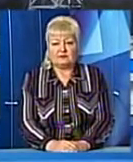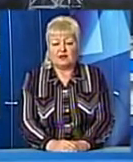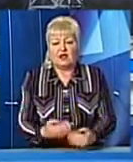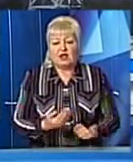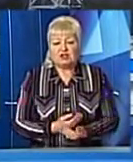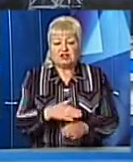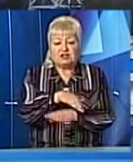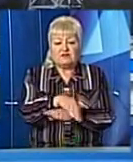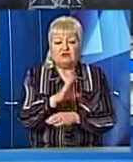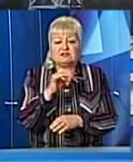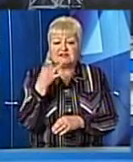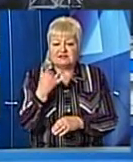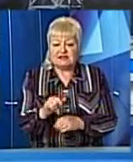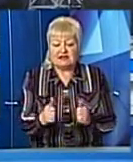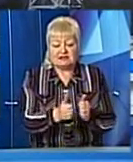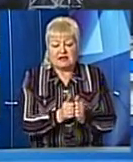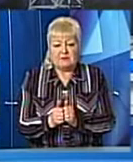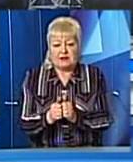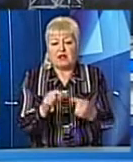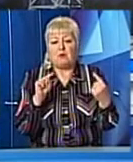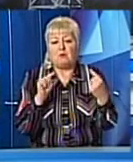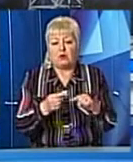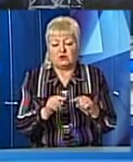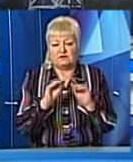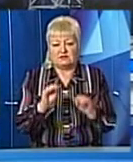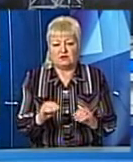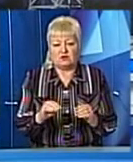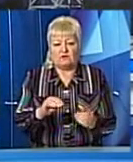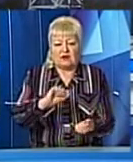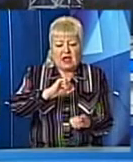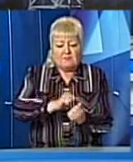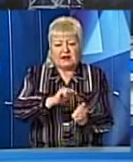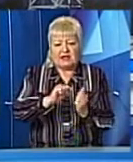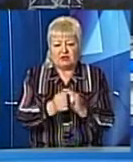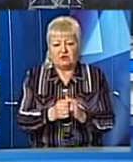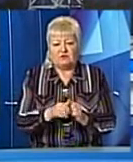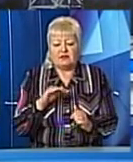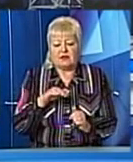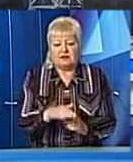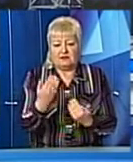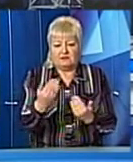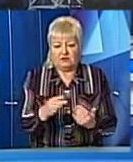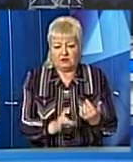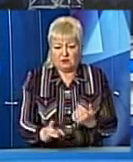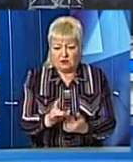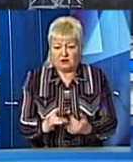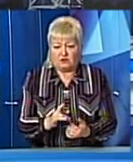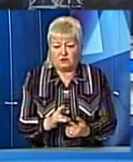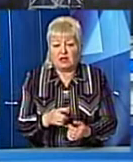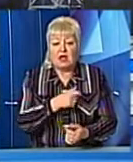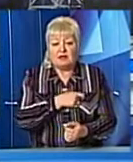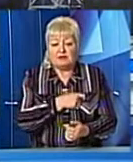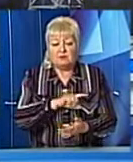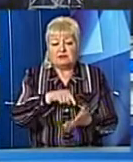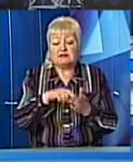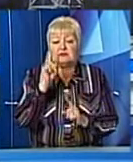Жителі вулиць Стрийської та прилеглих проти встановлення брикетувальних ліній у їхньому мікрорайоні. Нагадаю, депутати міськради